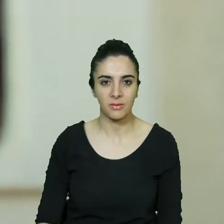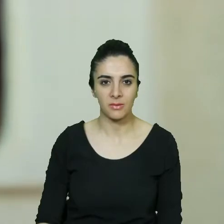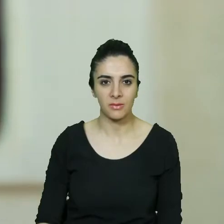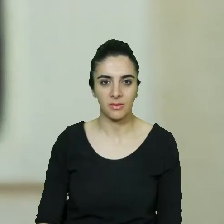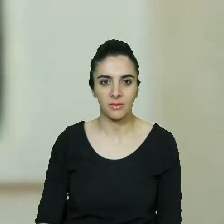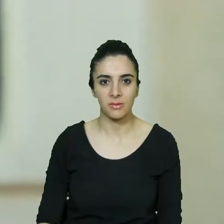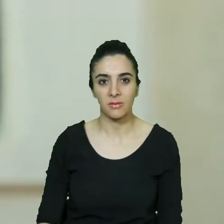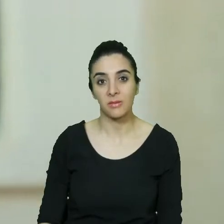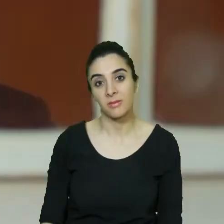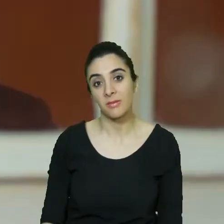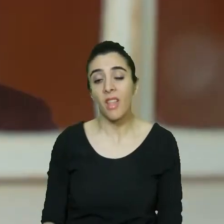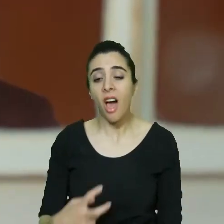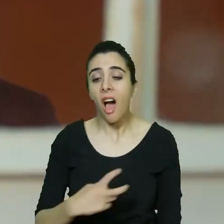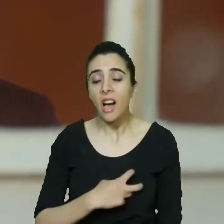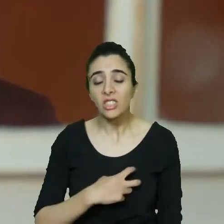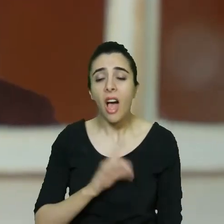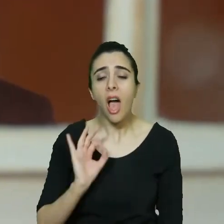Aşk bahaneler arar her zaman.